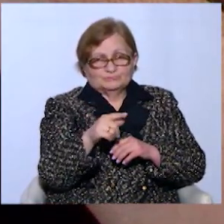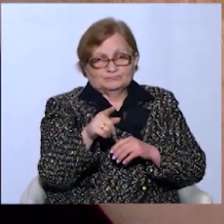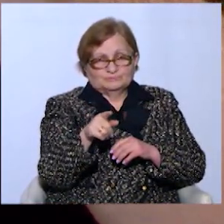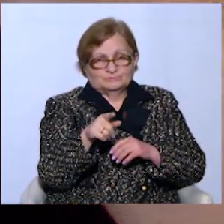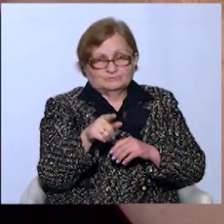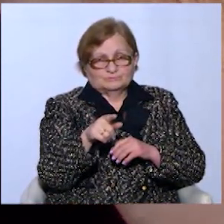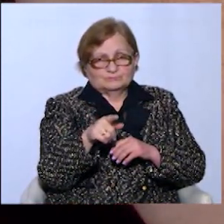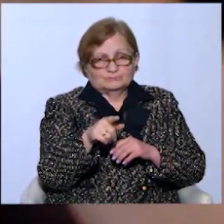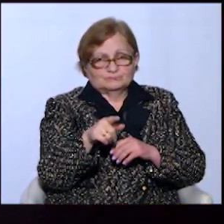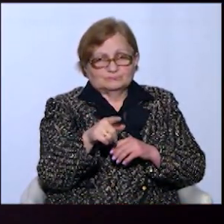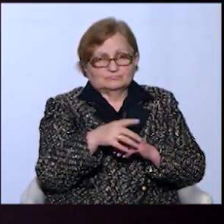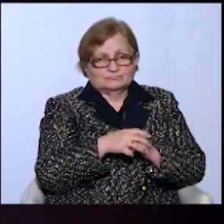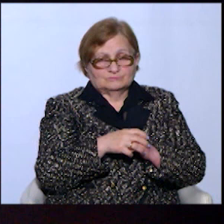წამოვიღეთ